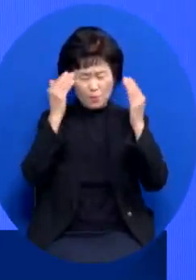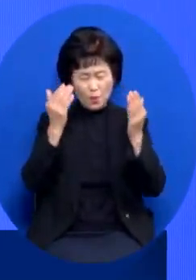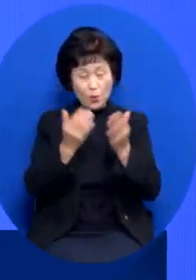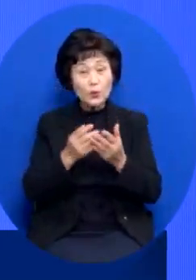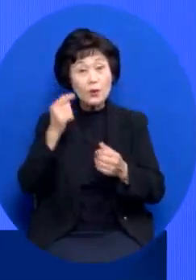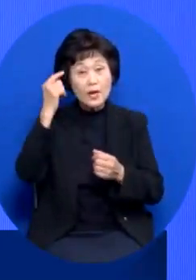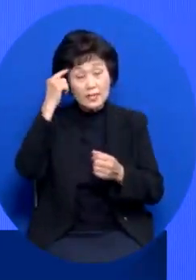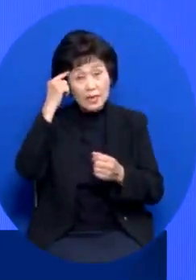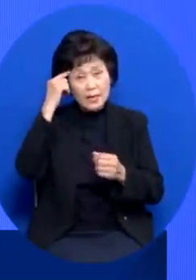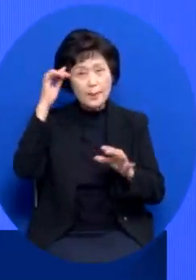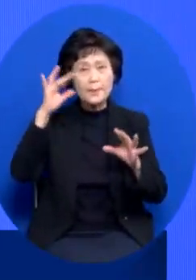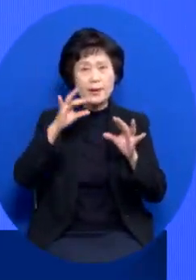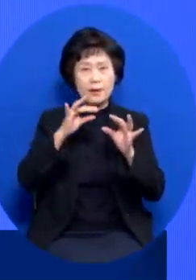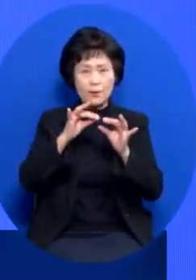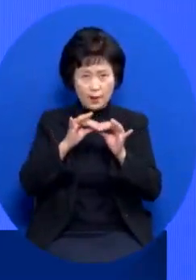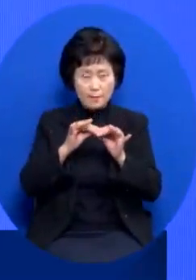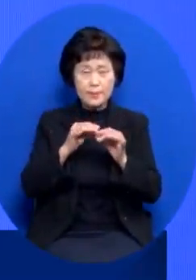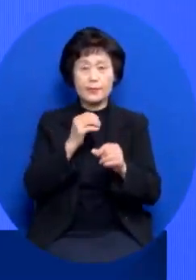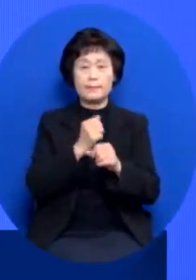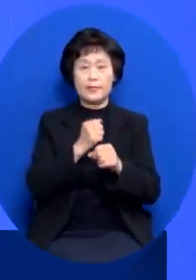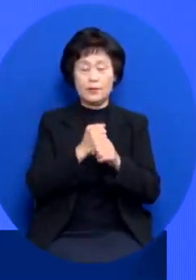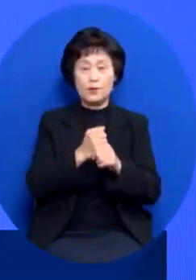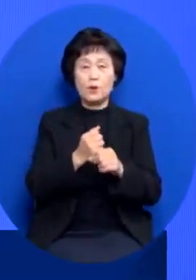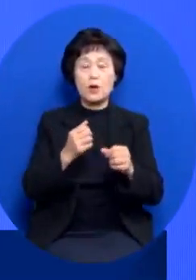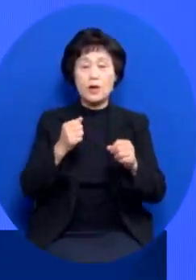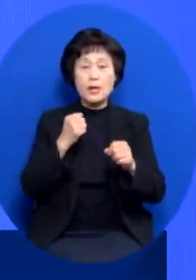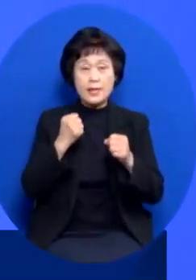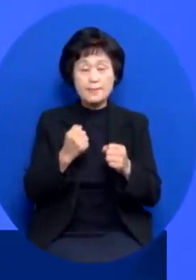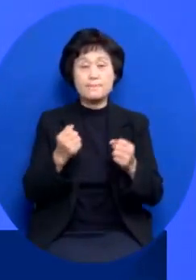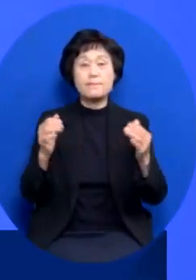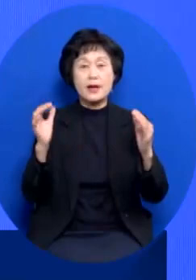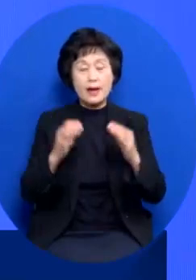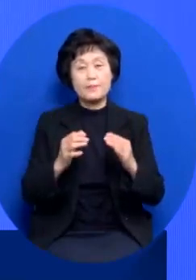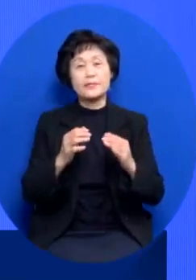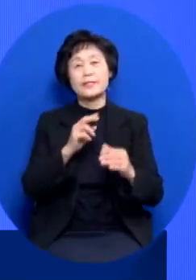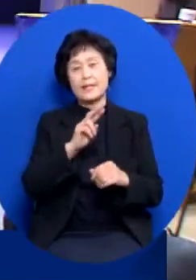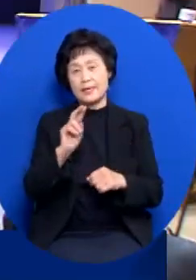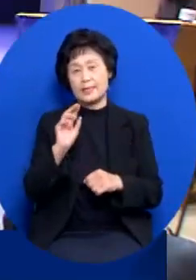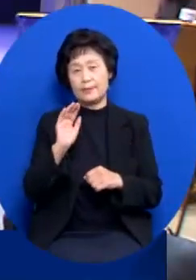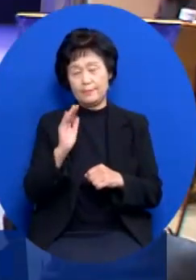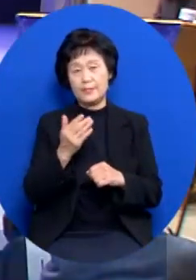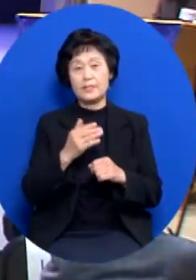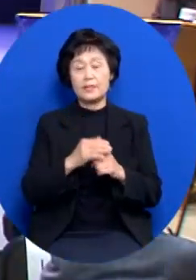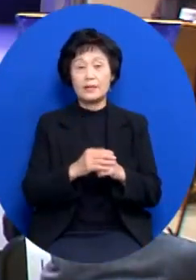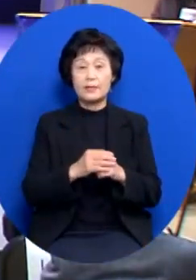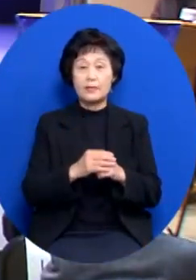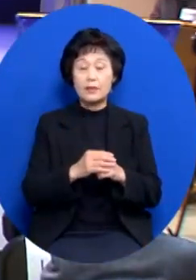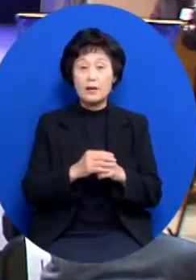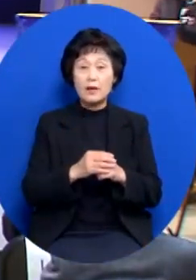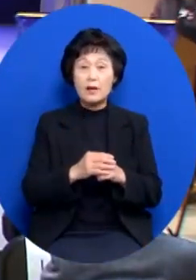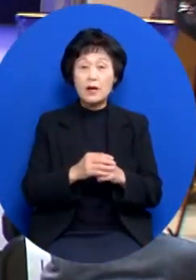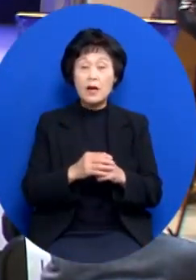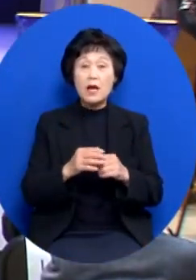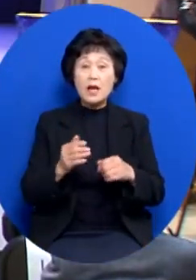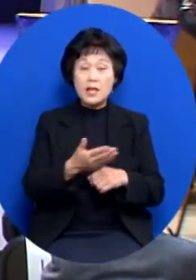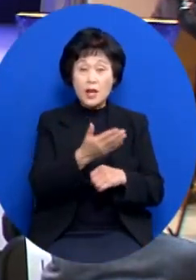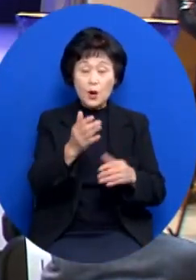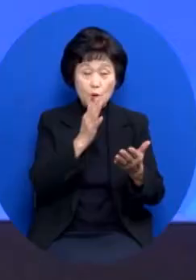인식의 공감대를 형성하고 힘을 합쳐야 합니다. 한인연은 여러